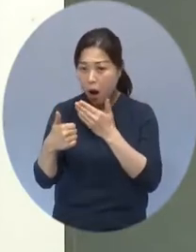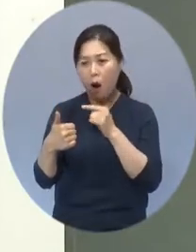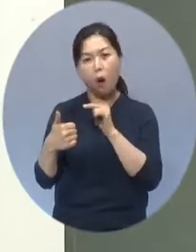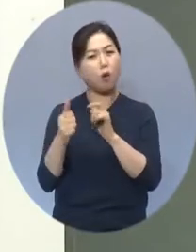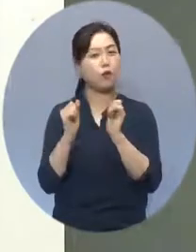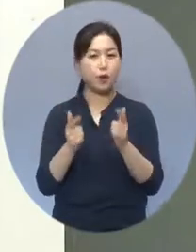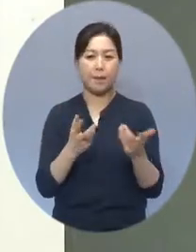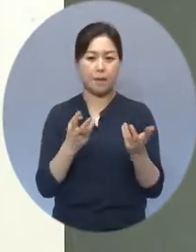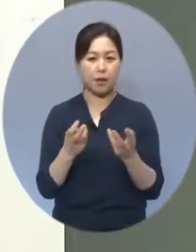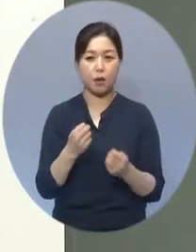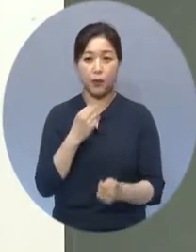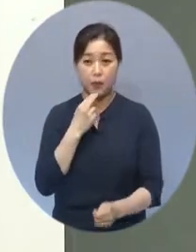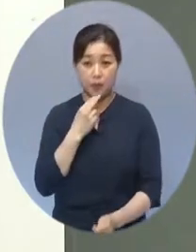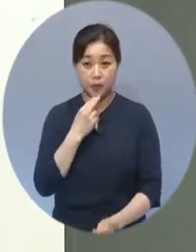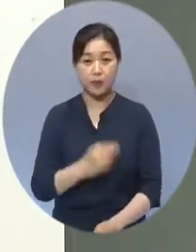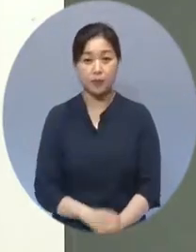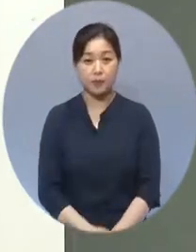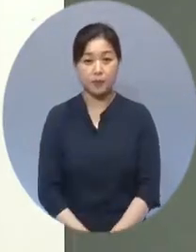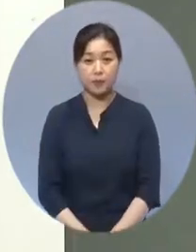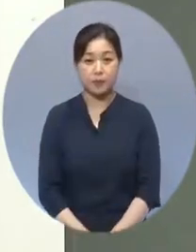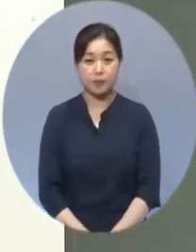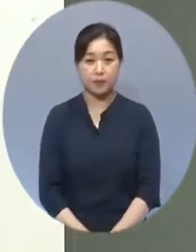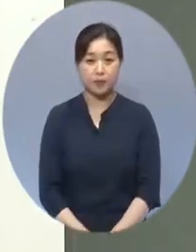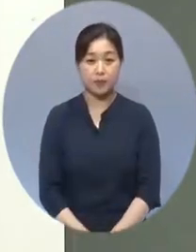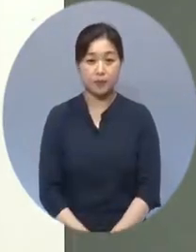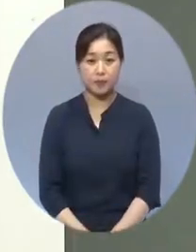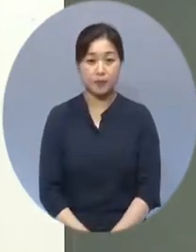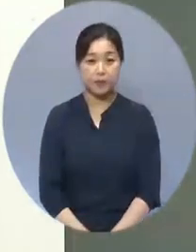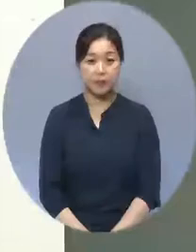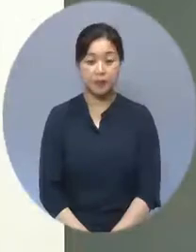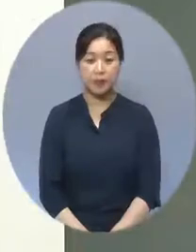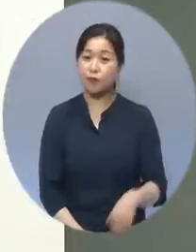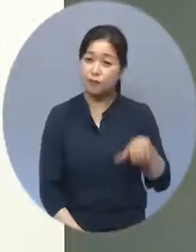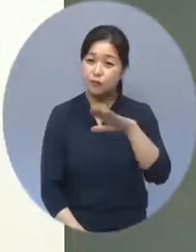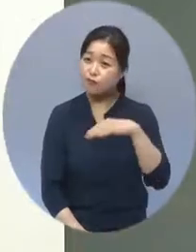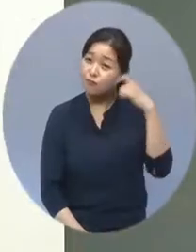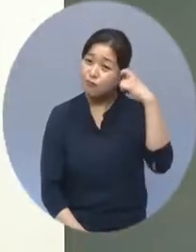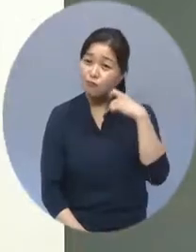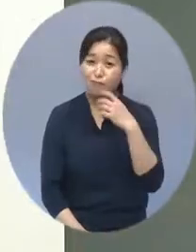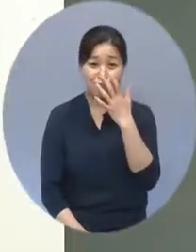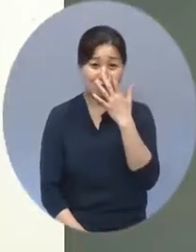않습니다. 그런데 우리가 그런 걸 안 느끼는 것 같아요.